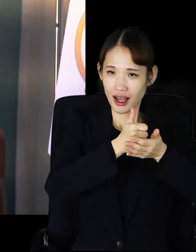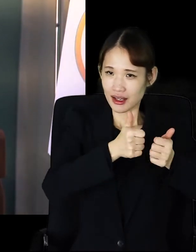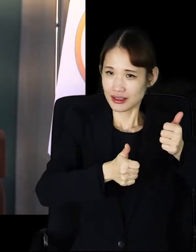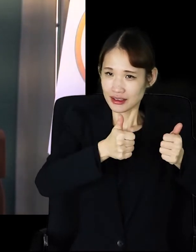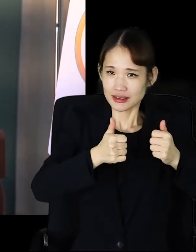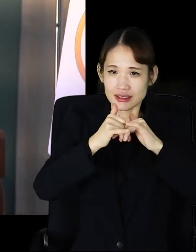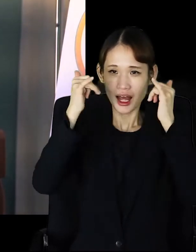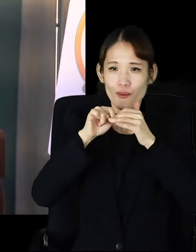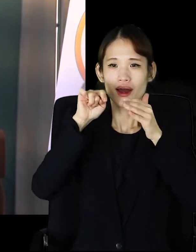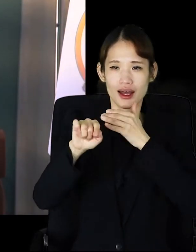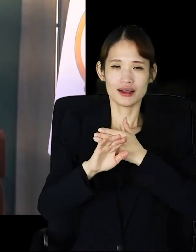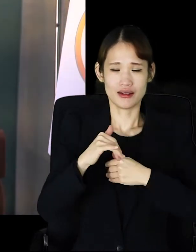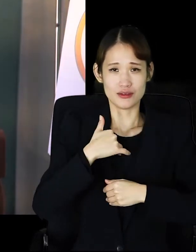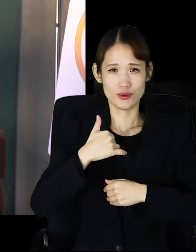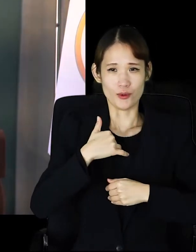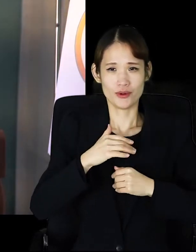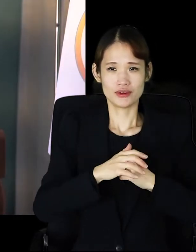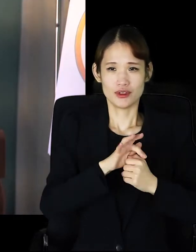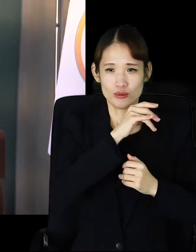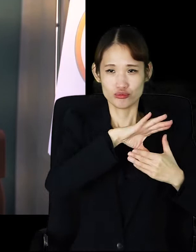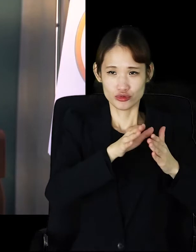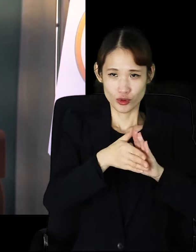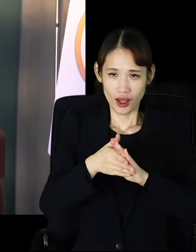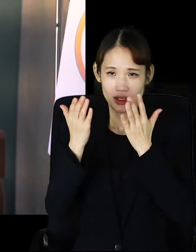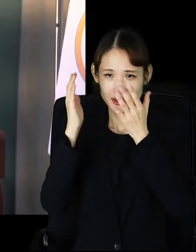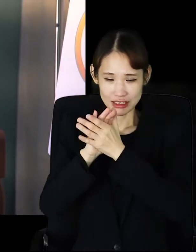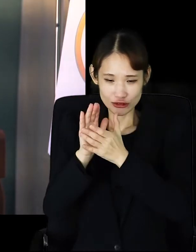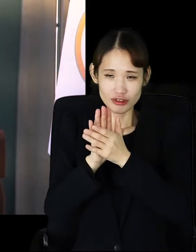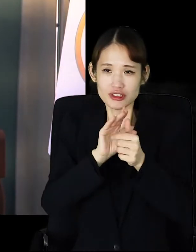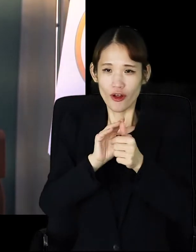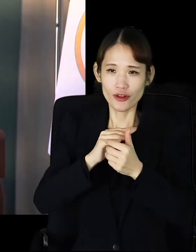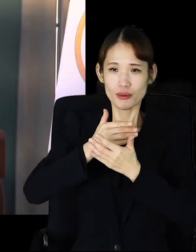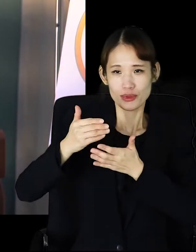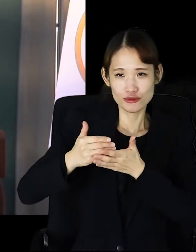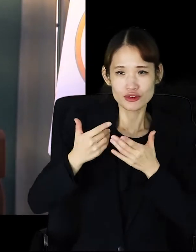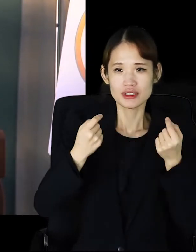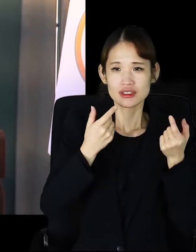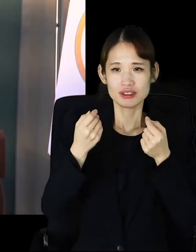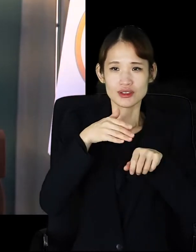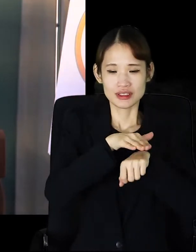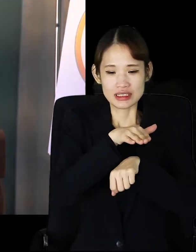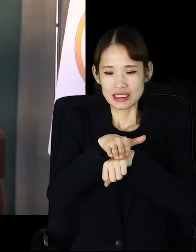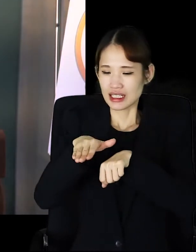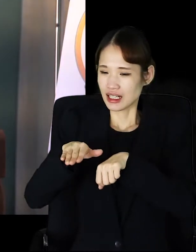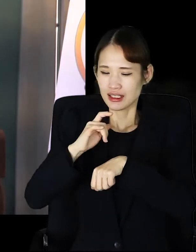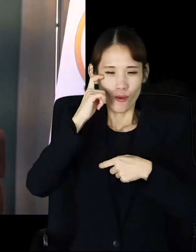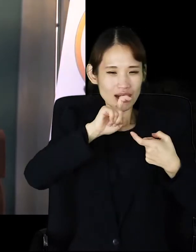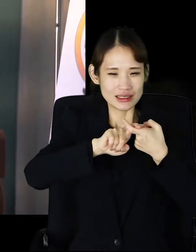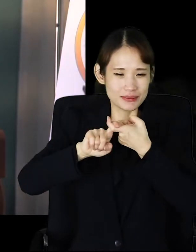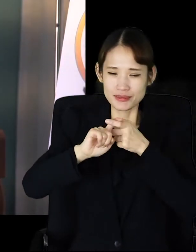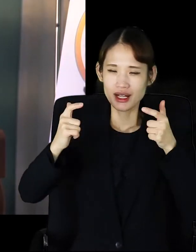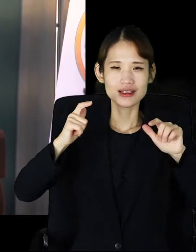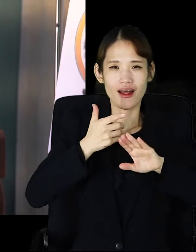사회로 들어가는데 저는 문과, 한 친구는 이과, 한 친구는 체육, 한 친구는 연기, 한 친구는 미술 이런 식으로 하나도 안 맞아요. 관심사도 다